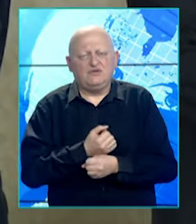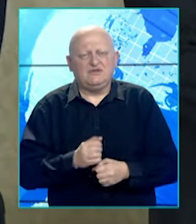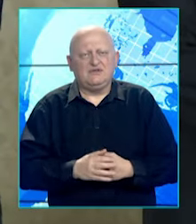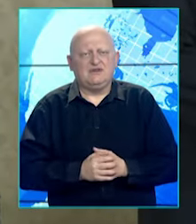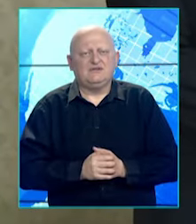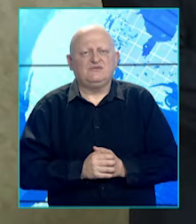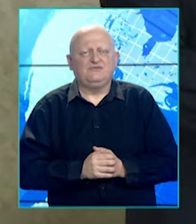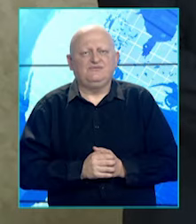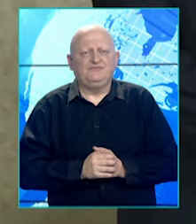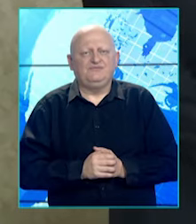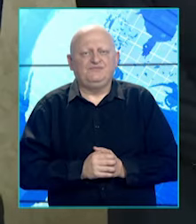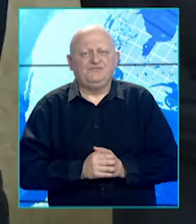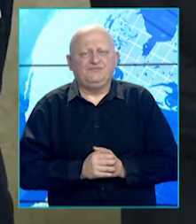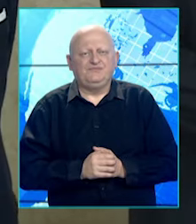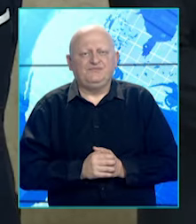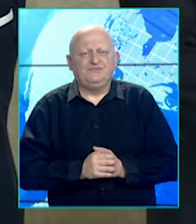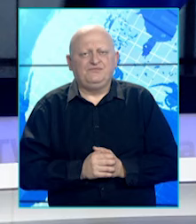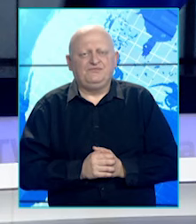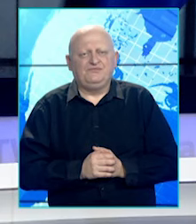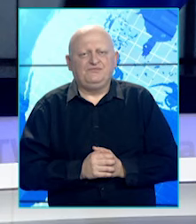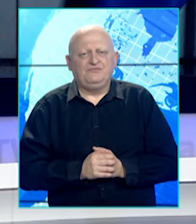u Bosni i Hercegovini.